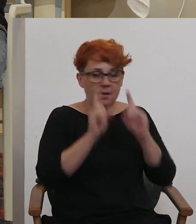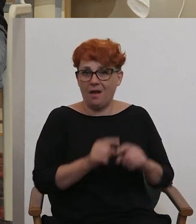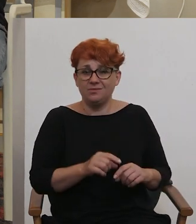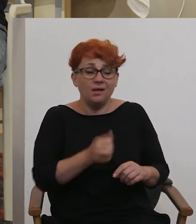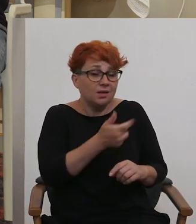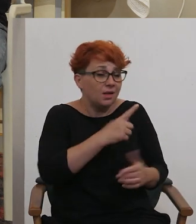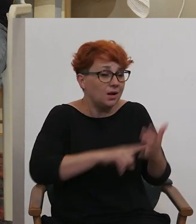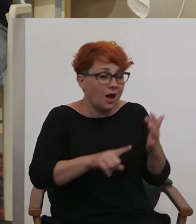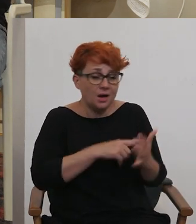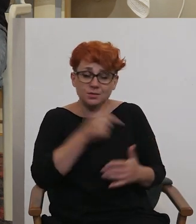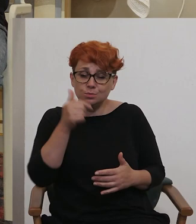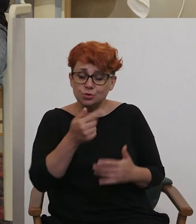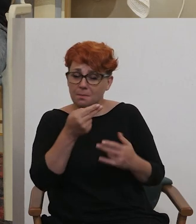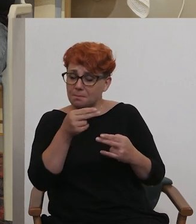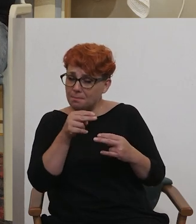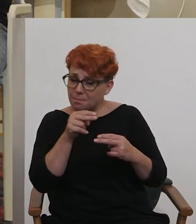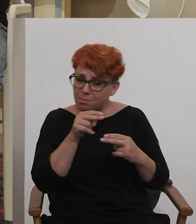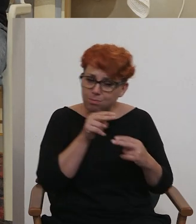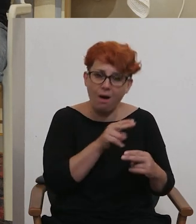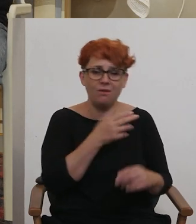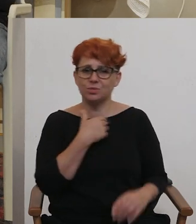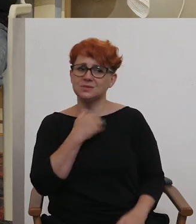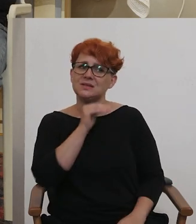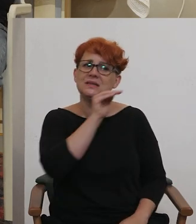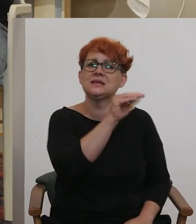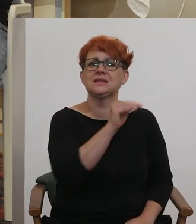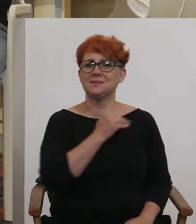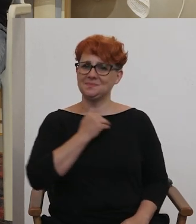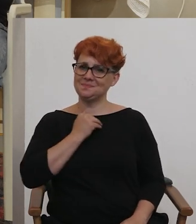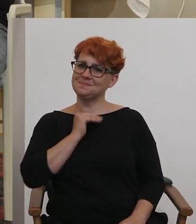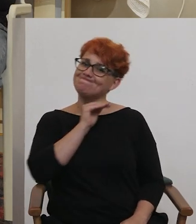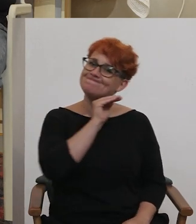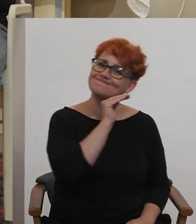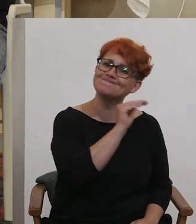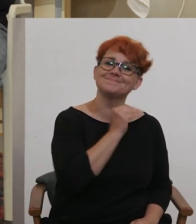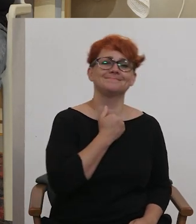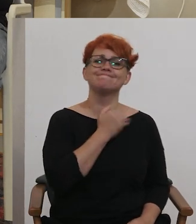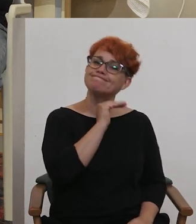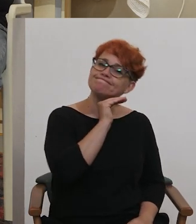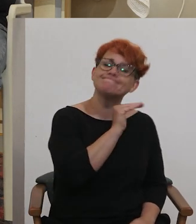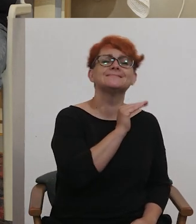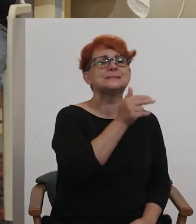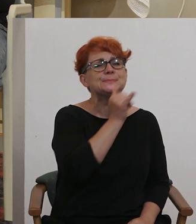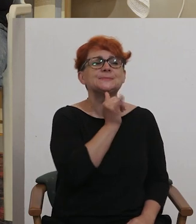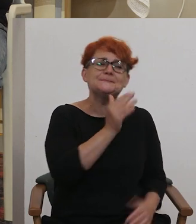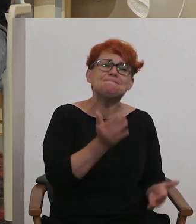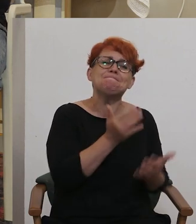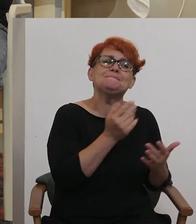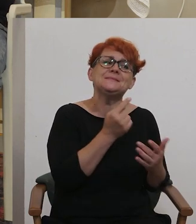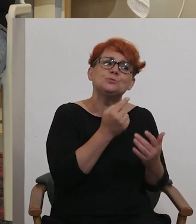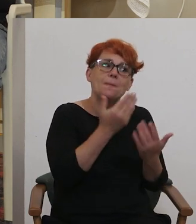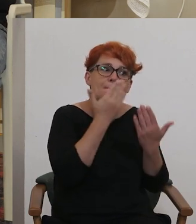kilka razy wracać do niej i przekonywać ją, że jednak myślę troszeczkę